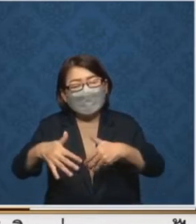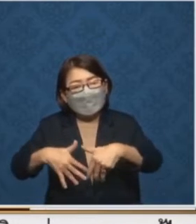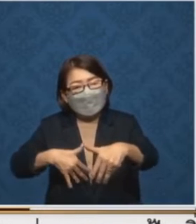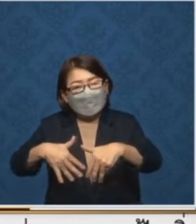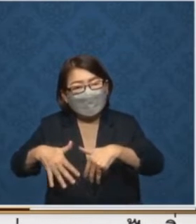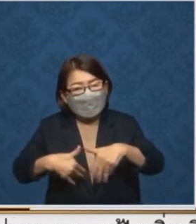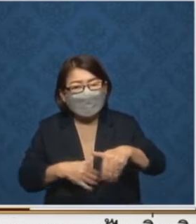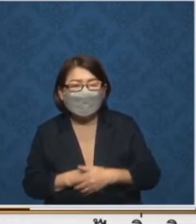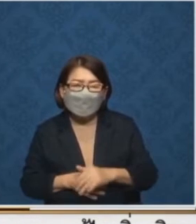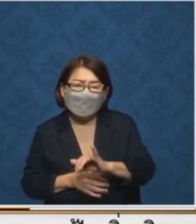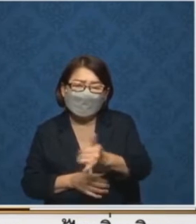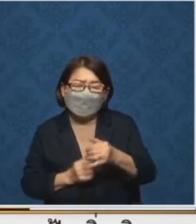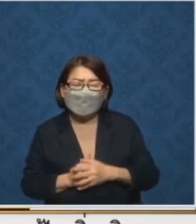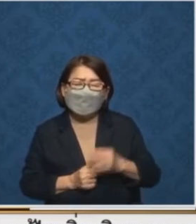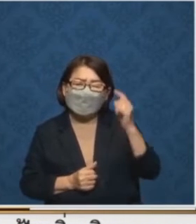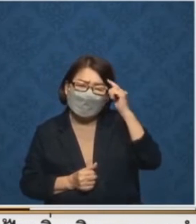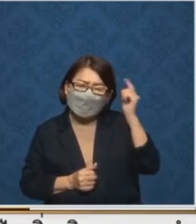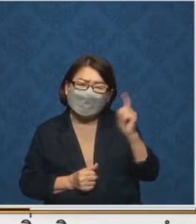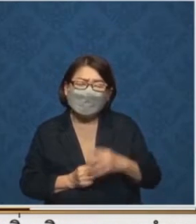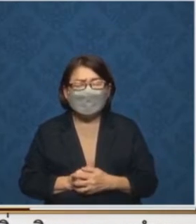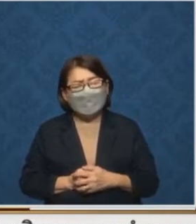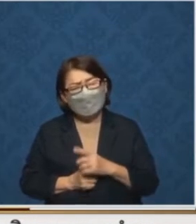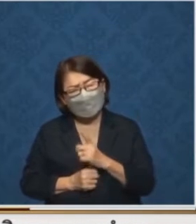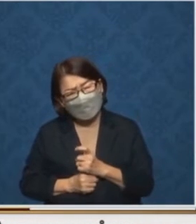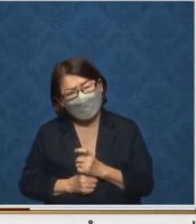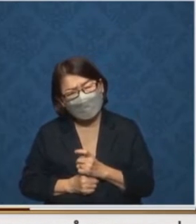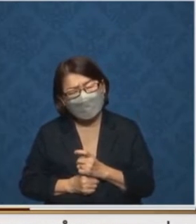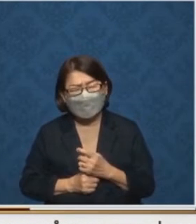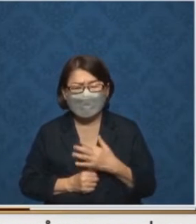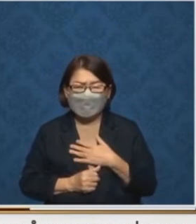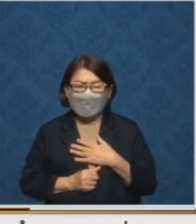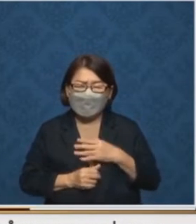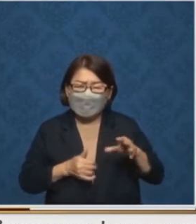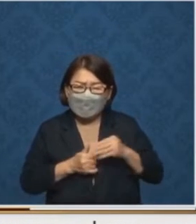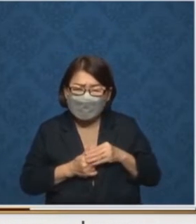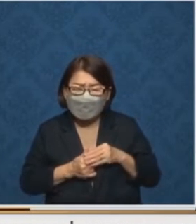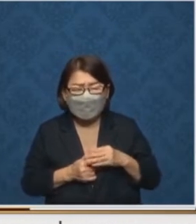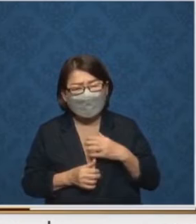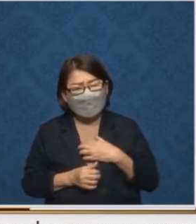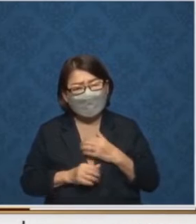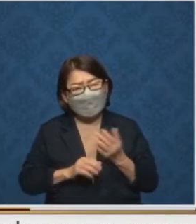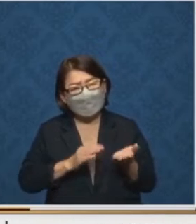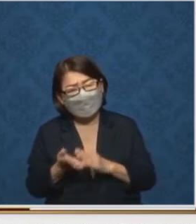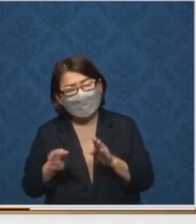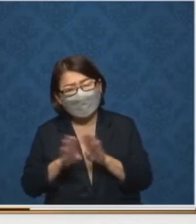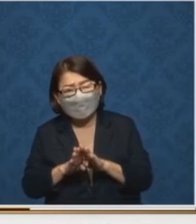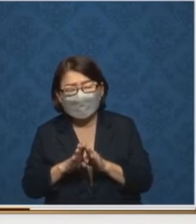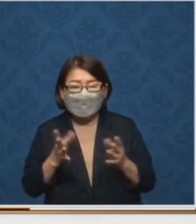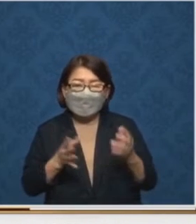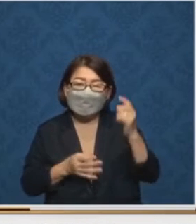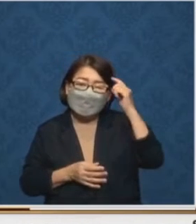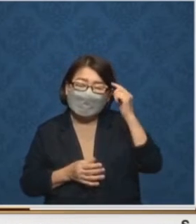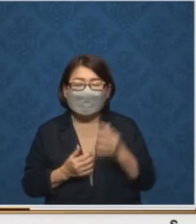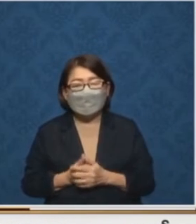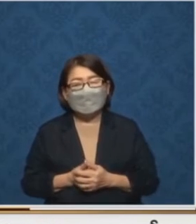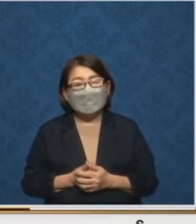รอด ทจะไม่เจ็บป่วยธรกิจไม่เสียหายและไม่เจ้งหลายคนไมมเวลาตามรลเยียศพูดนายๆ